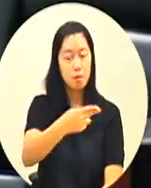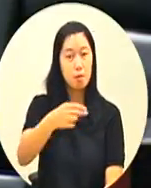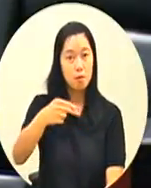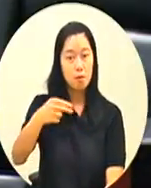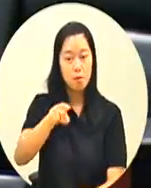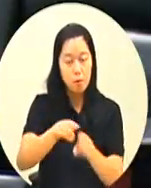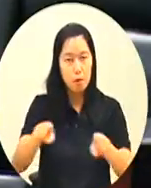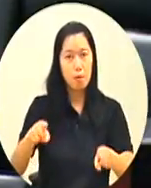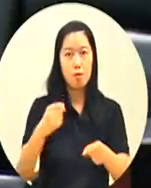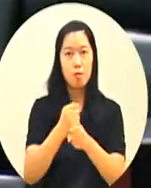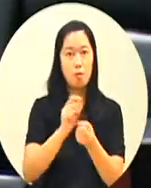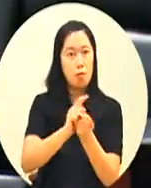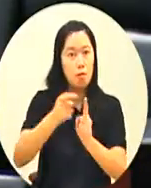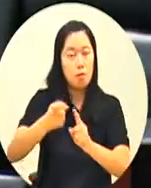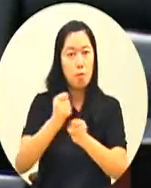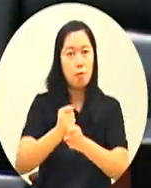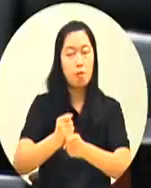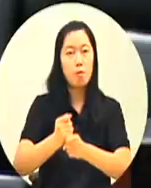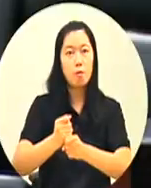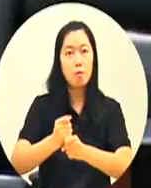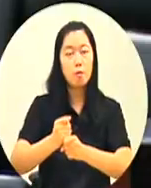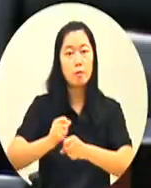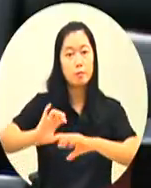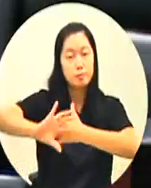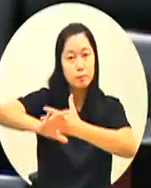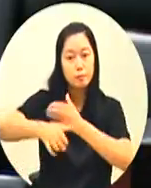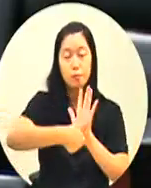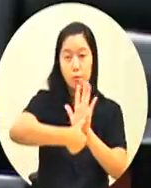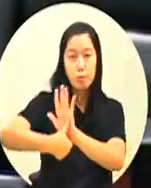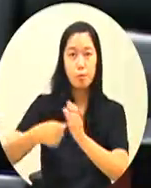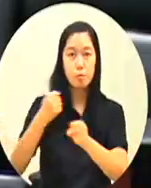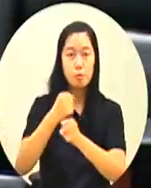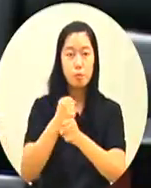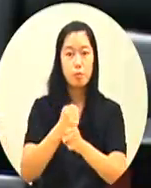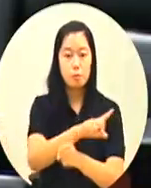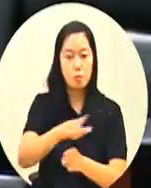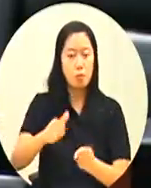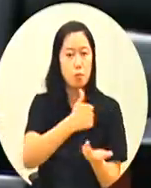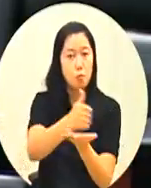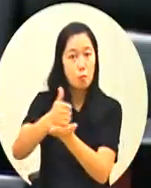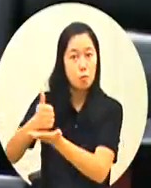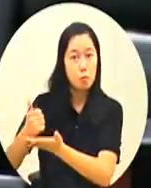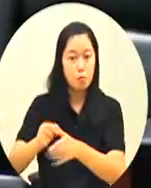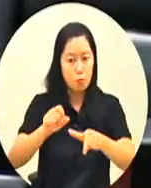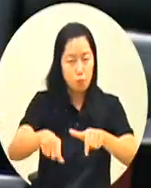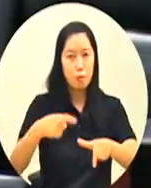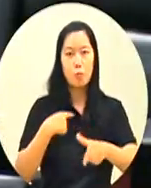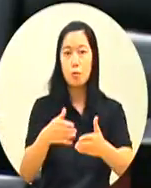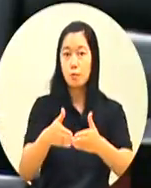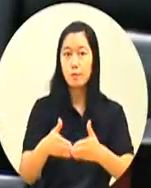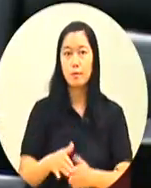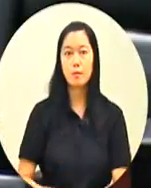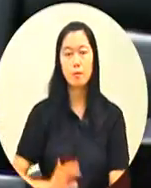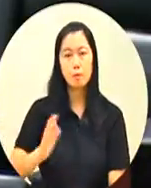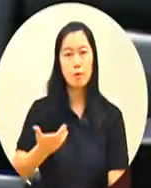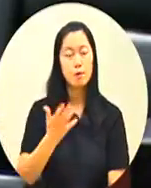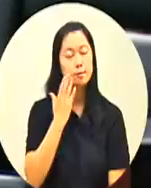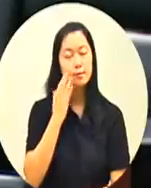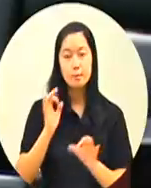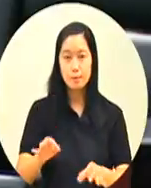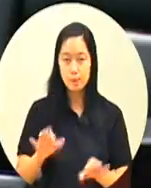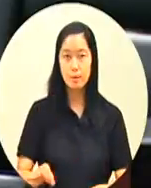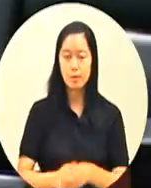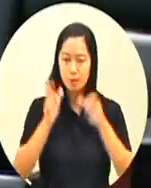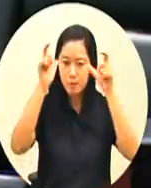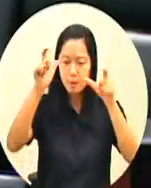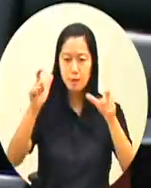做一个国际知名的货运的物流的公司，他需要一个这样的空间，可是很遗憾，高雄没有这样的